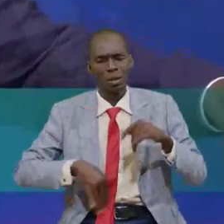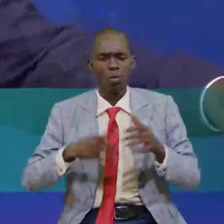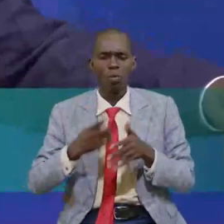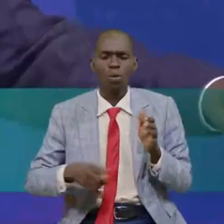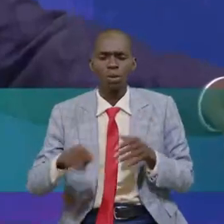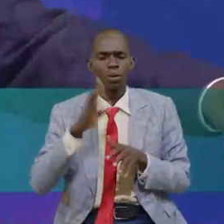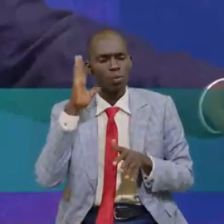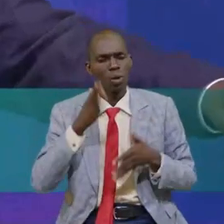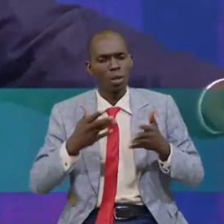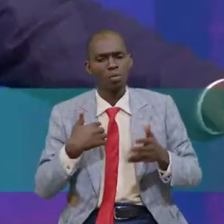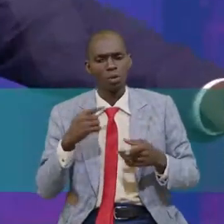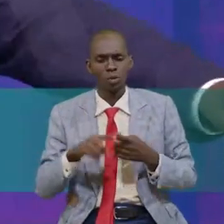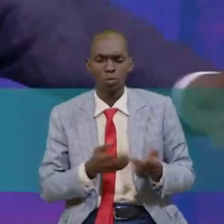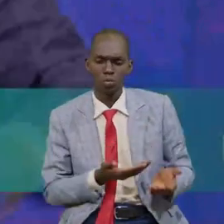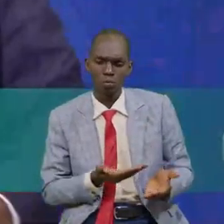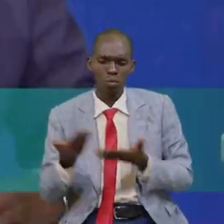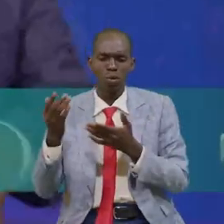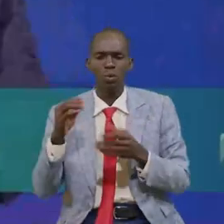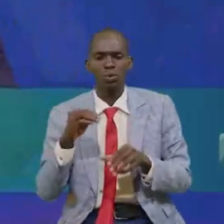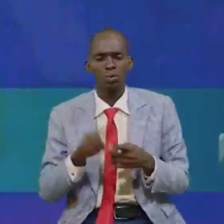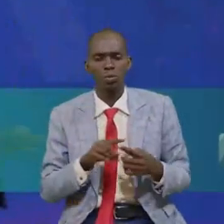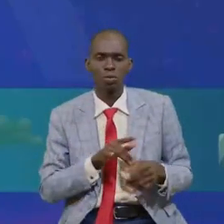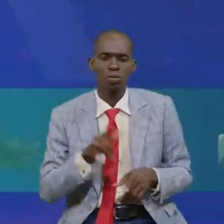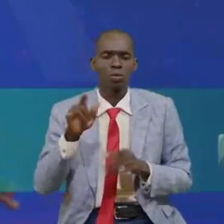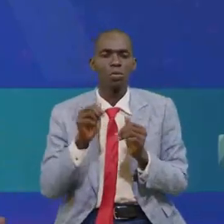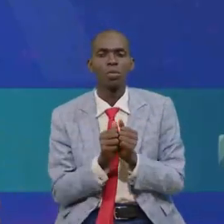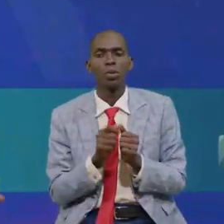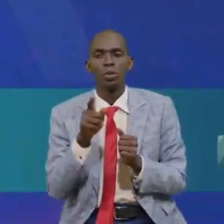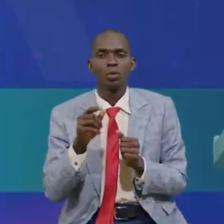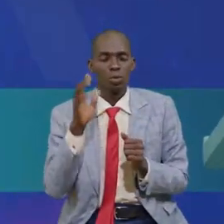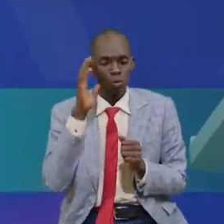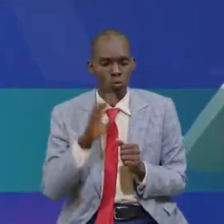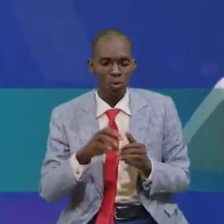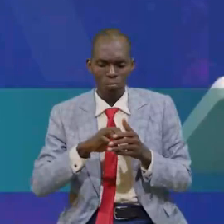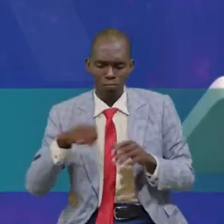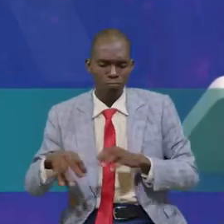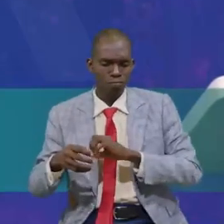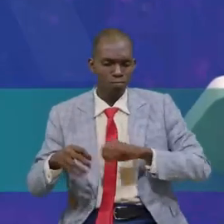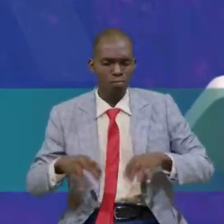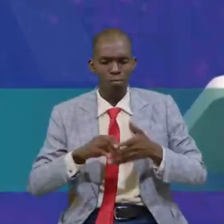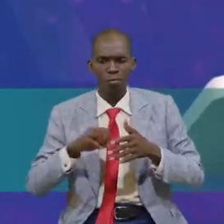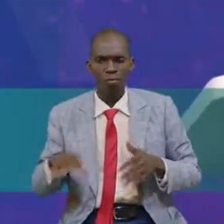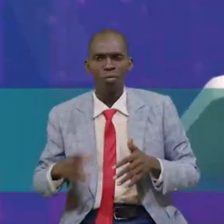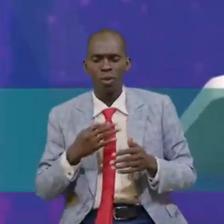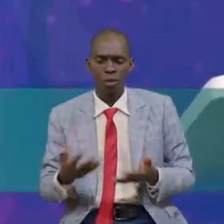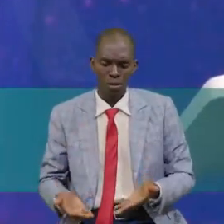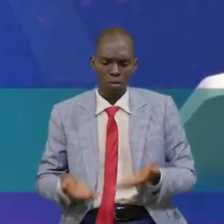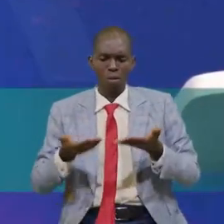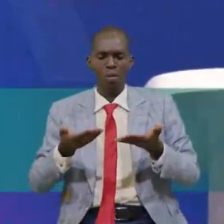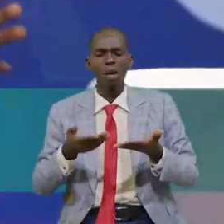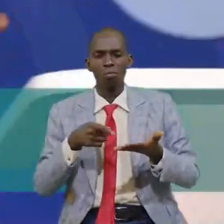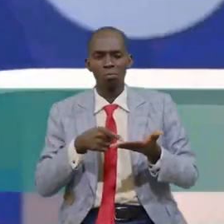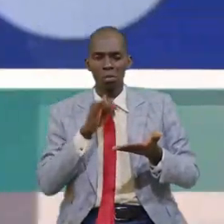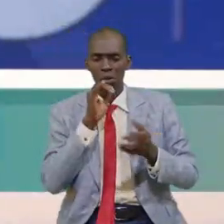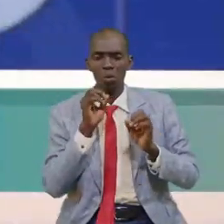Que le poids autorisé, tu dois ôter assez. Et tu élèves, et tu